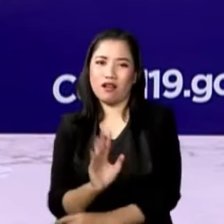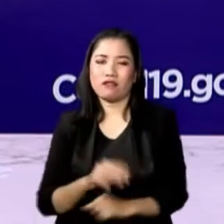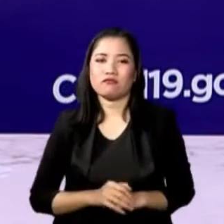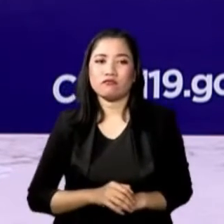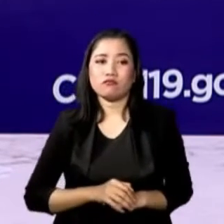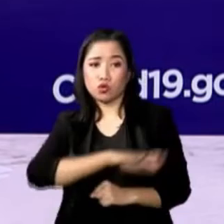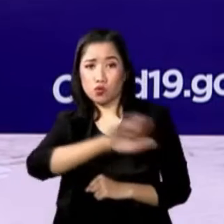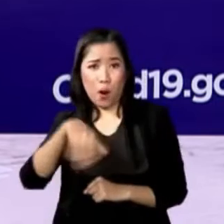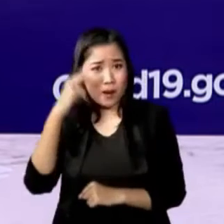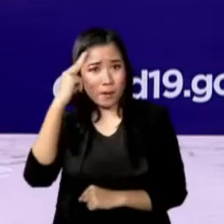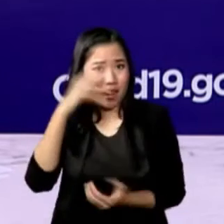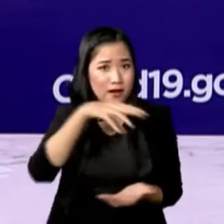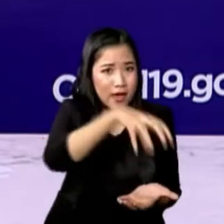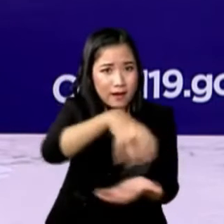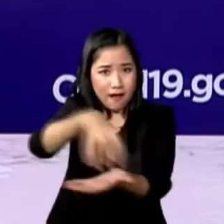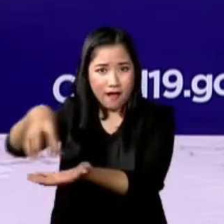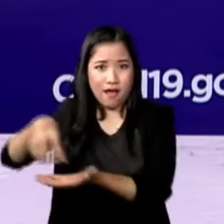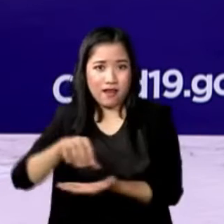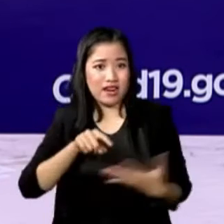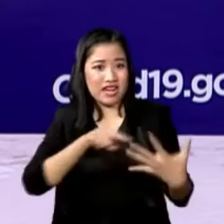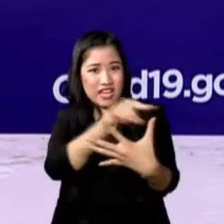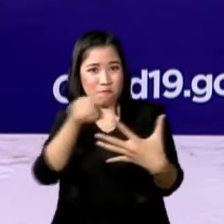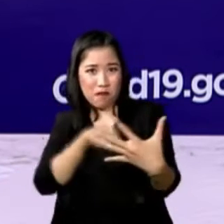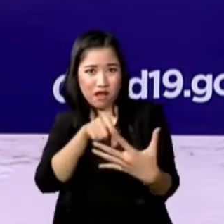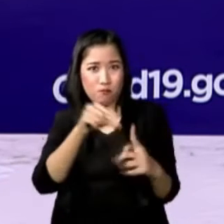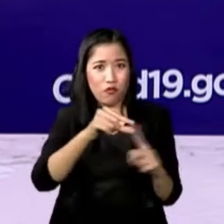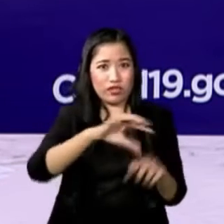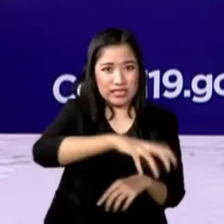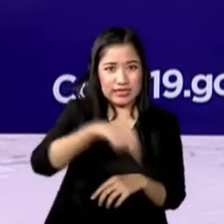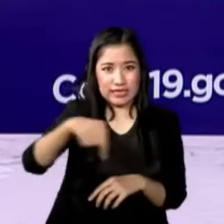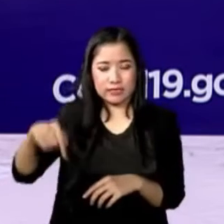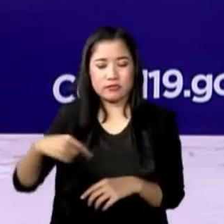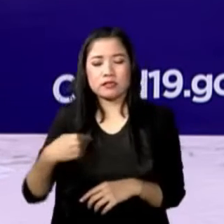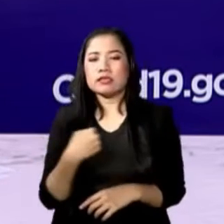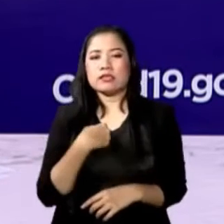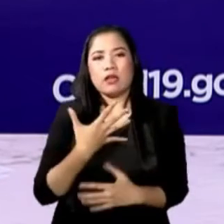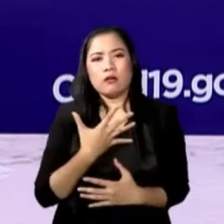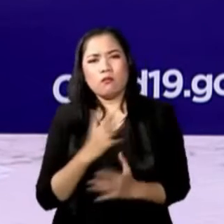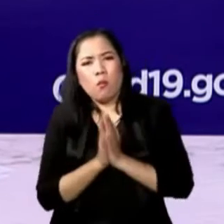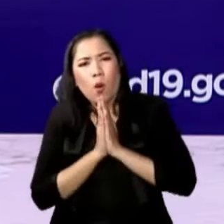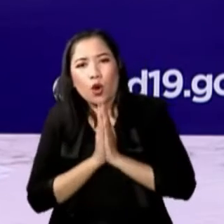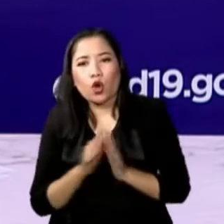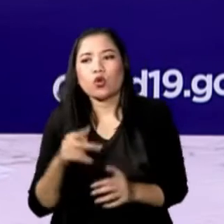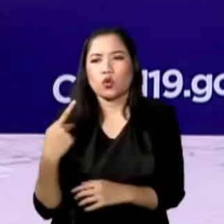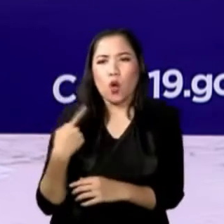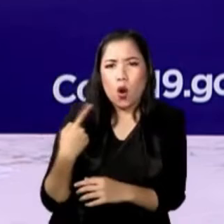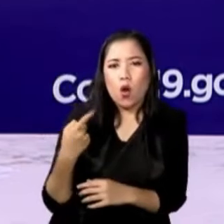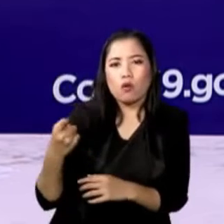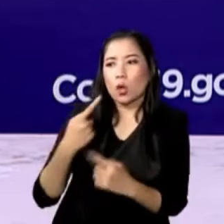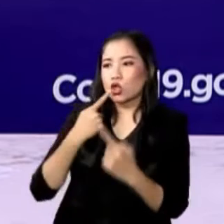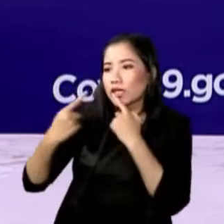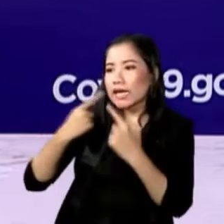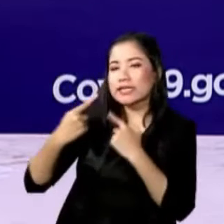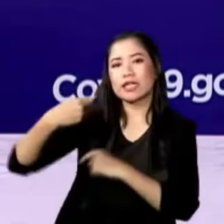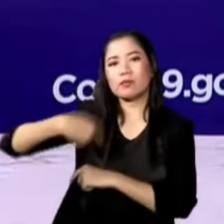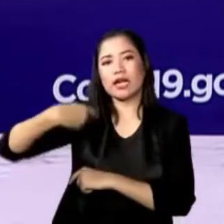di 52 kabupaten kota ini, saya mohon dengan sangat untuk berkonsultasi dengan Kementerian